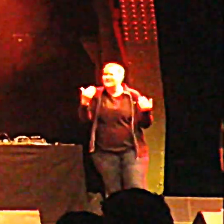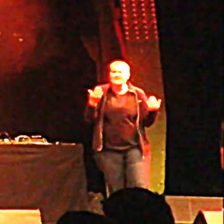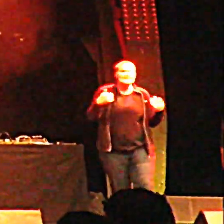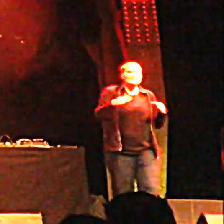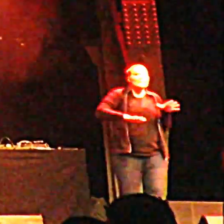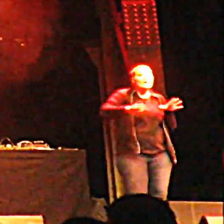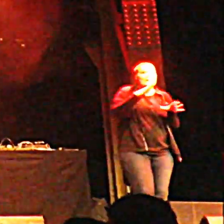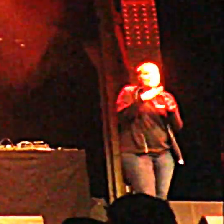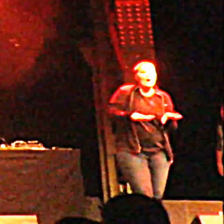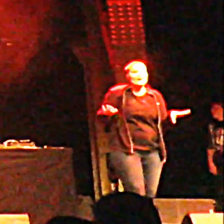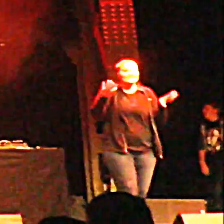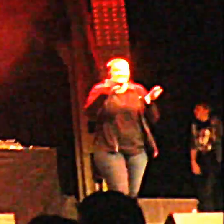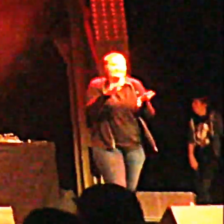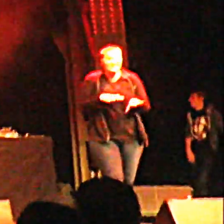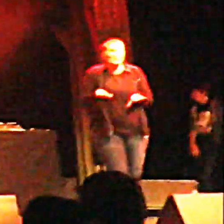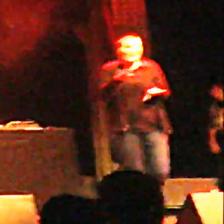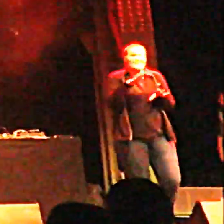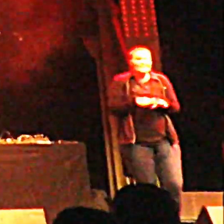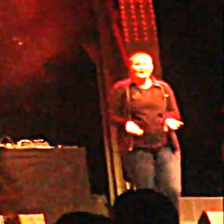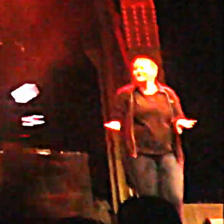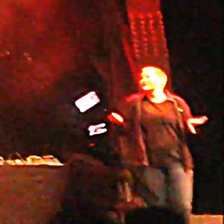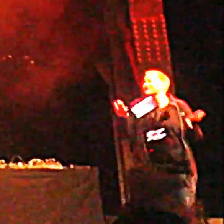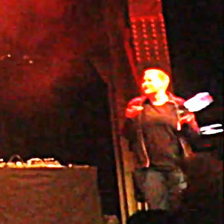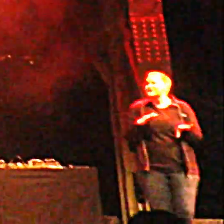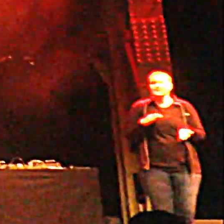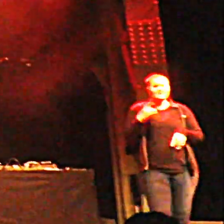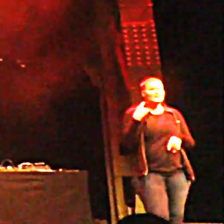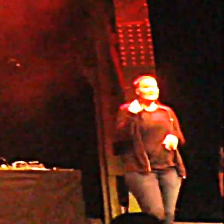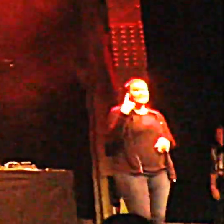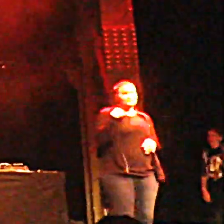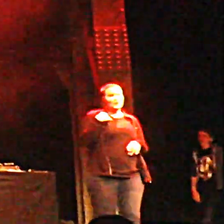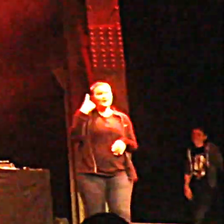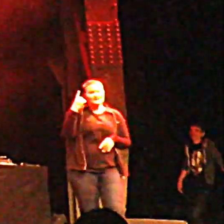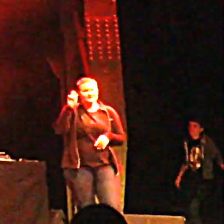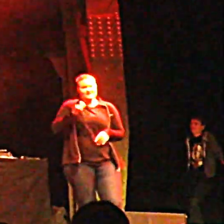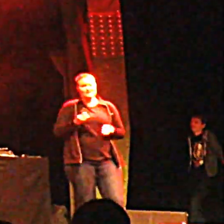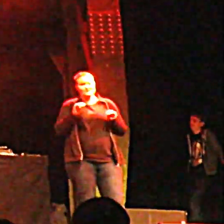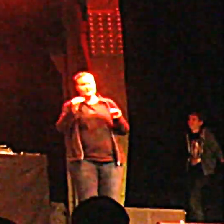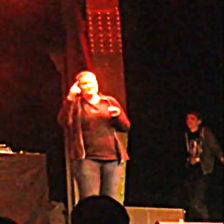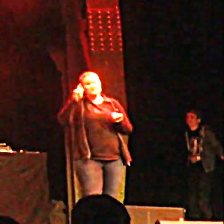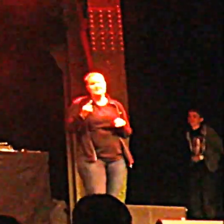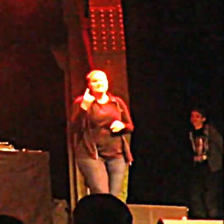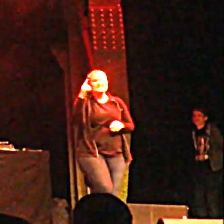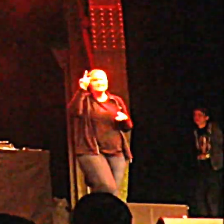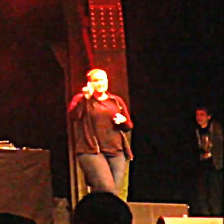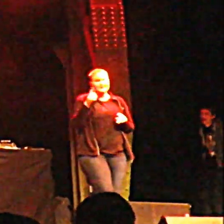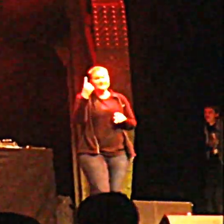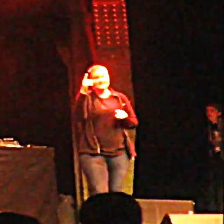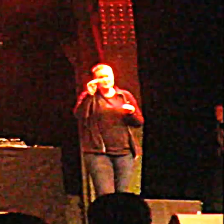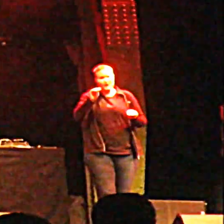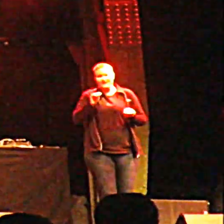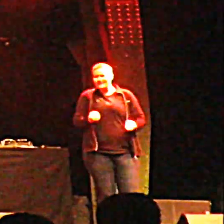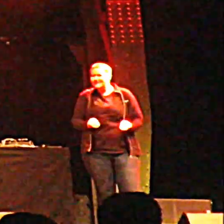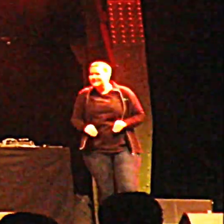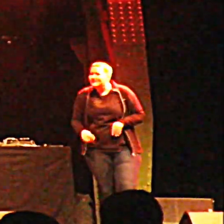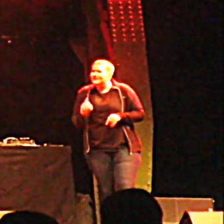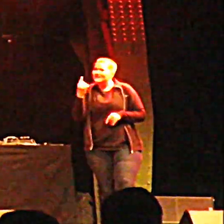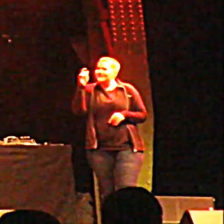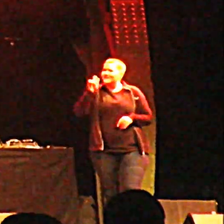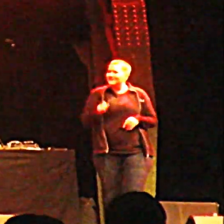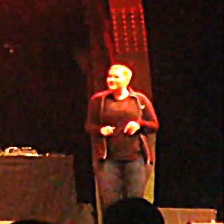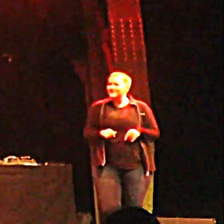Gib mir ein Ruhe Port. Ruhe Port. Gib mir ein Each One. Each One. One. mir ein Each One. One. Each One.